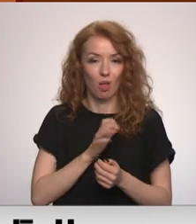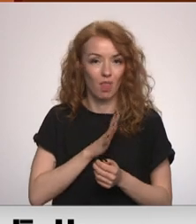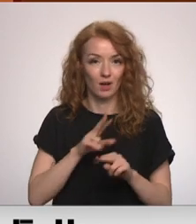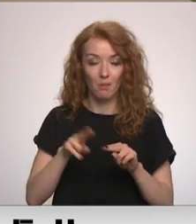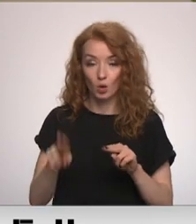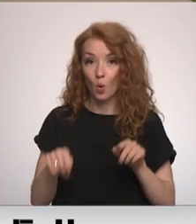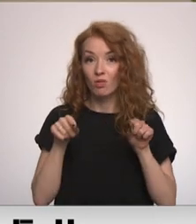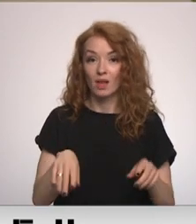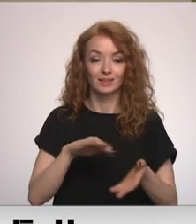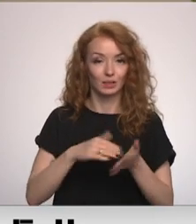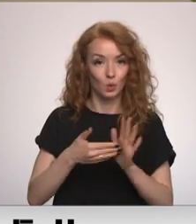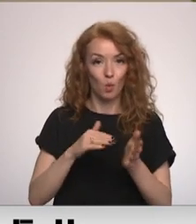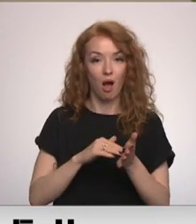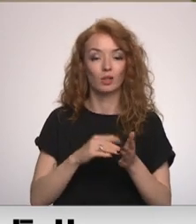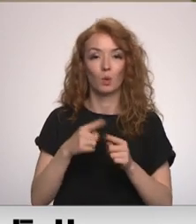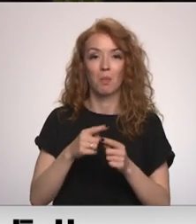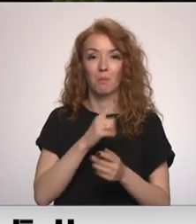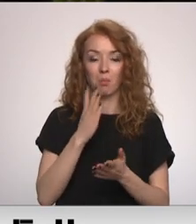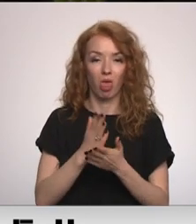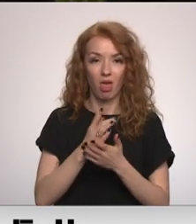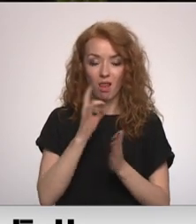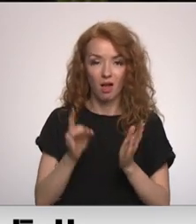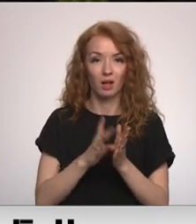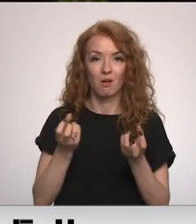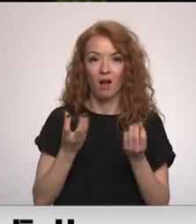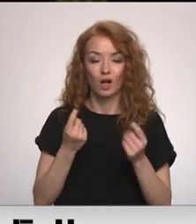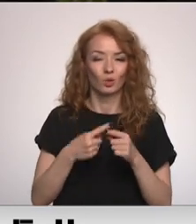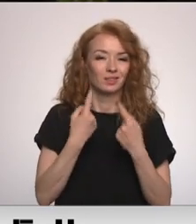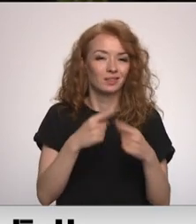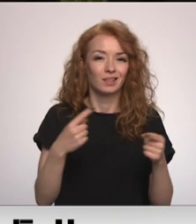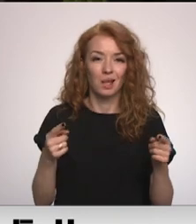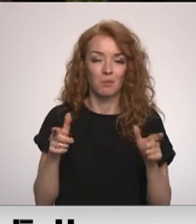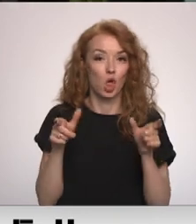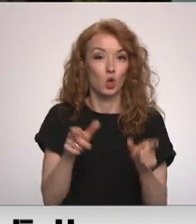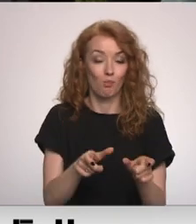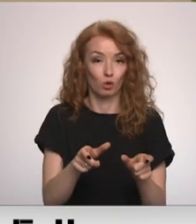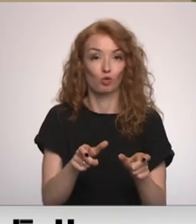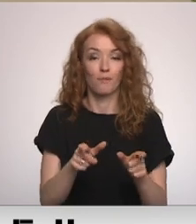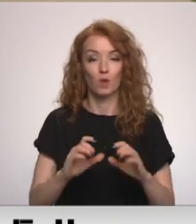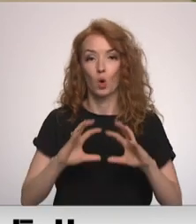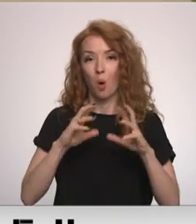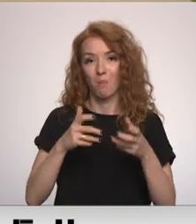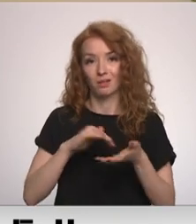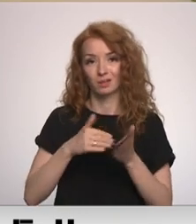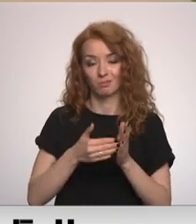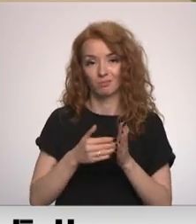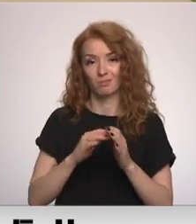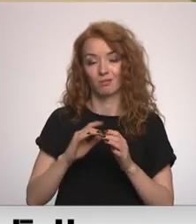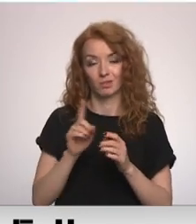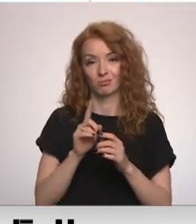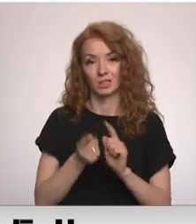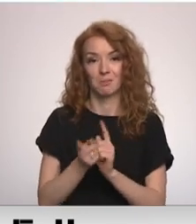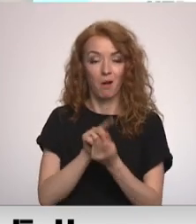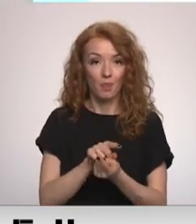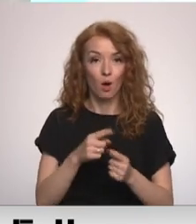tā situācija gan ar pieeju enerģijai, gan ar dažādiem citiem ierobežojumiem un globālām izmaiņām visapkārt, tomēr